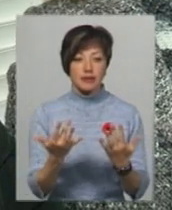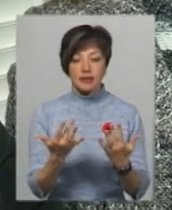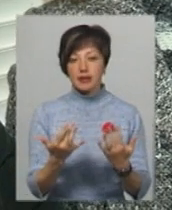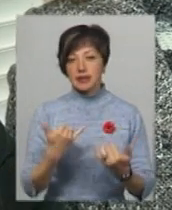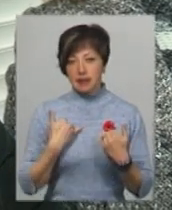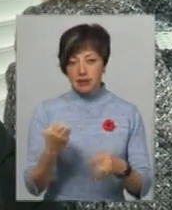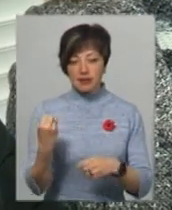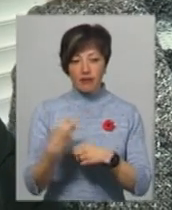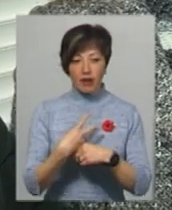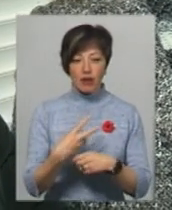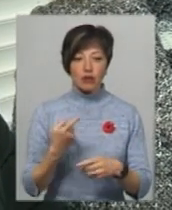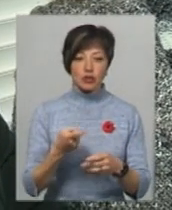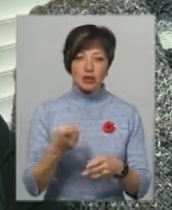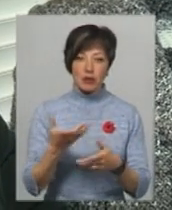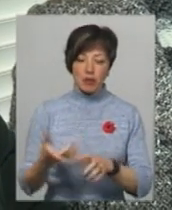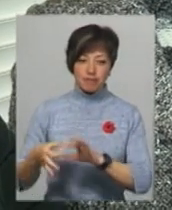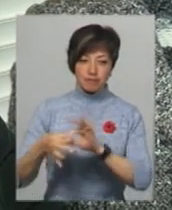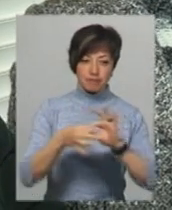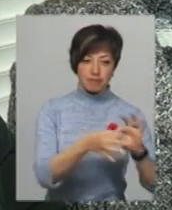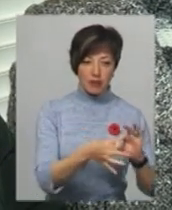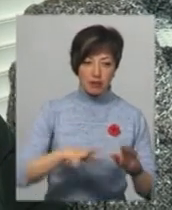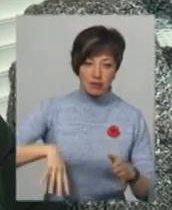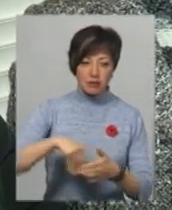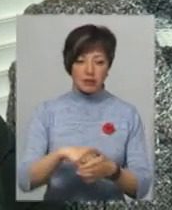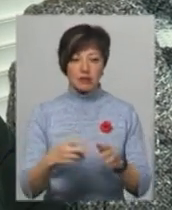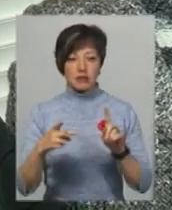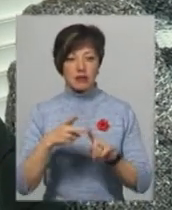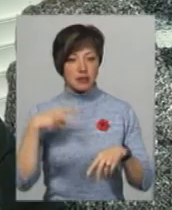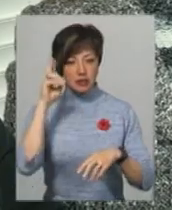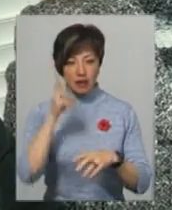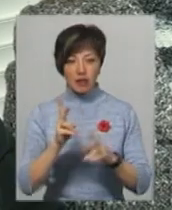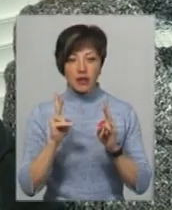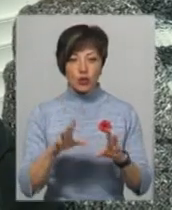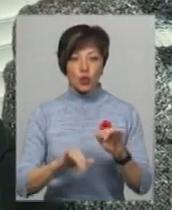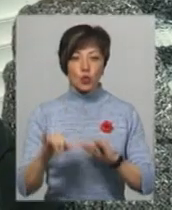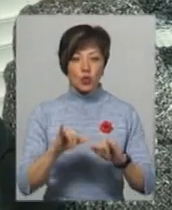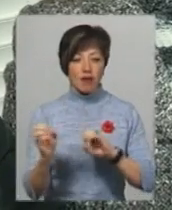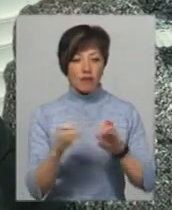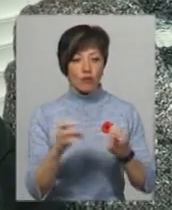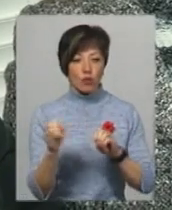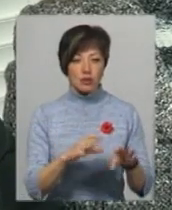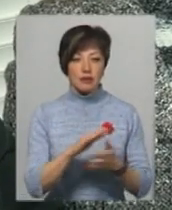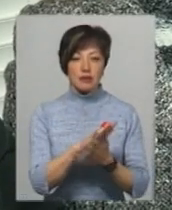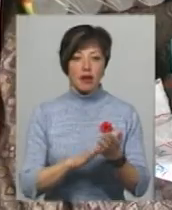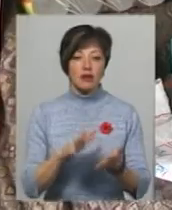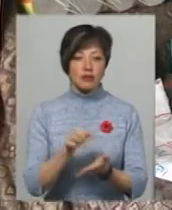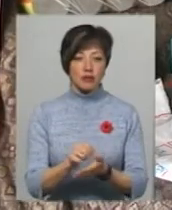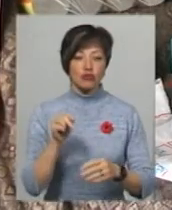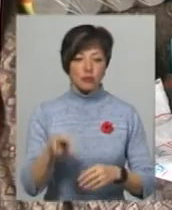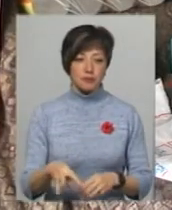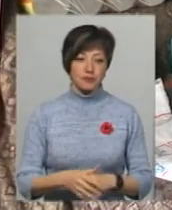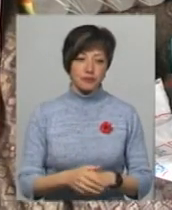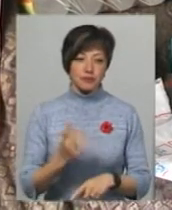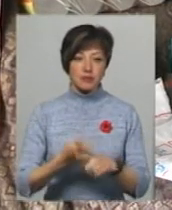нас виганяють, ще нанімати евакуатор за свій рахунок, ще не знати в мене квартири, я не знаю, куди його вивозити і чим далі займатися. У цьому